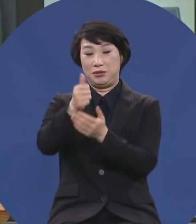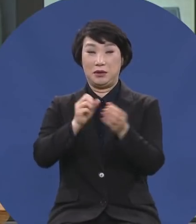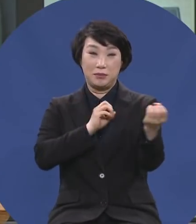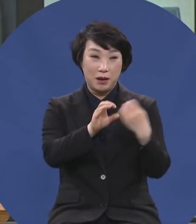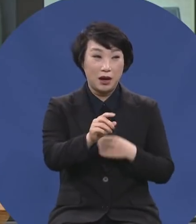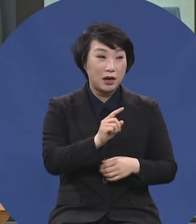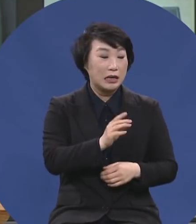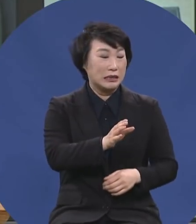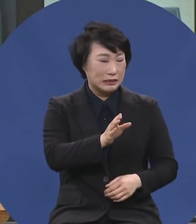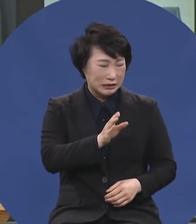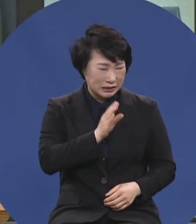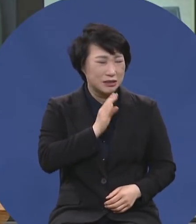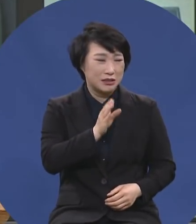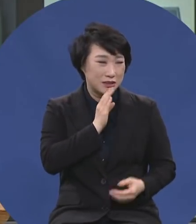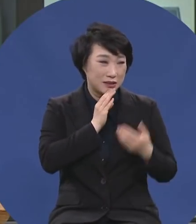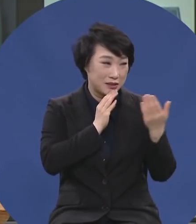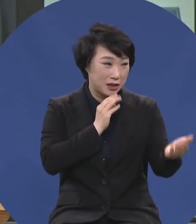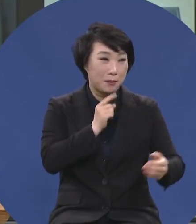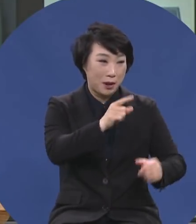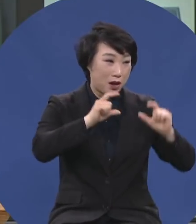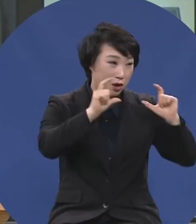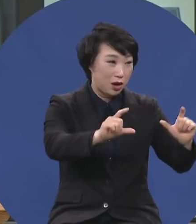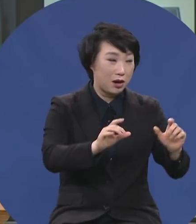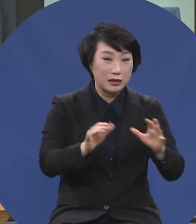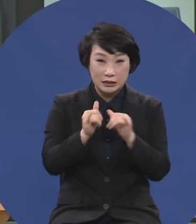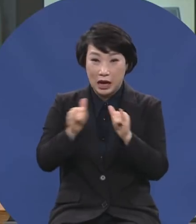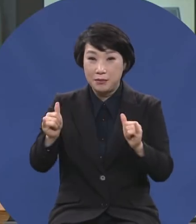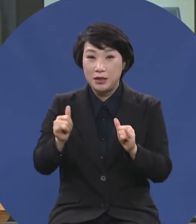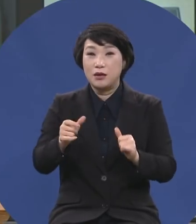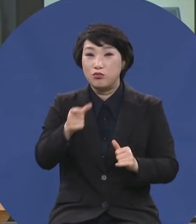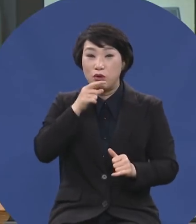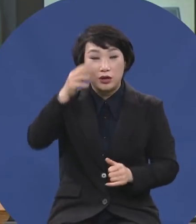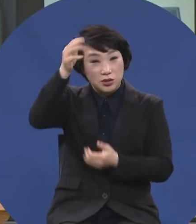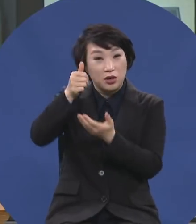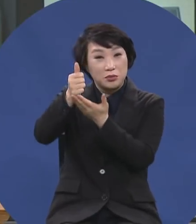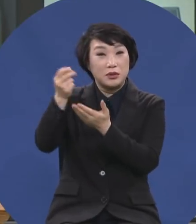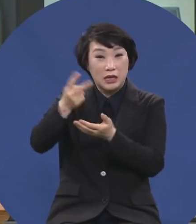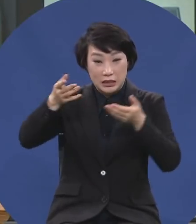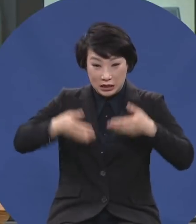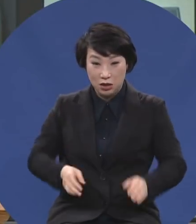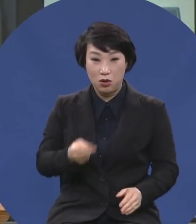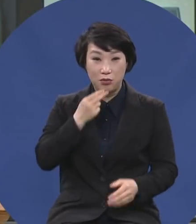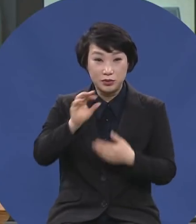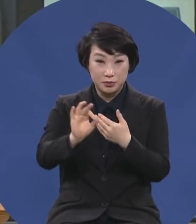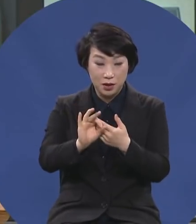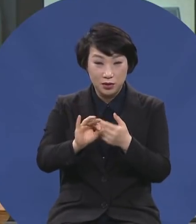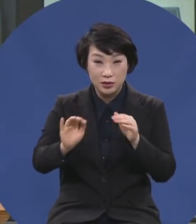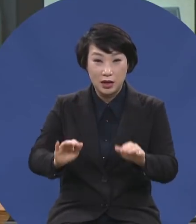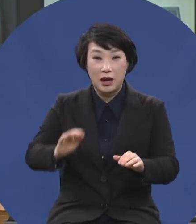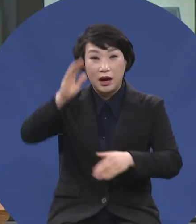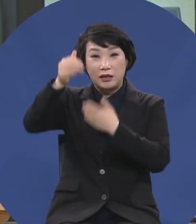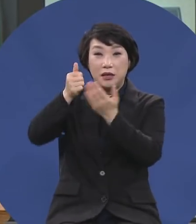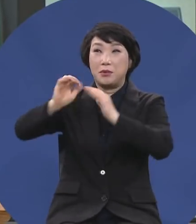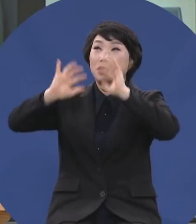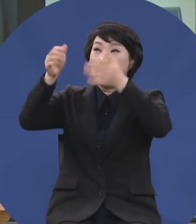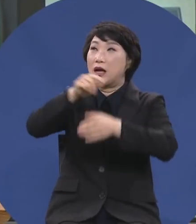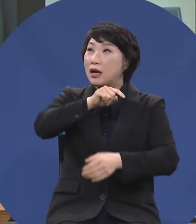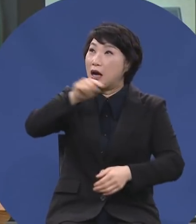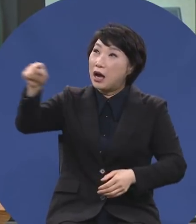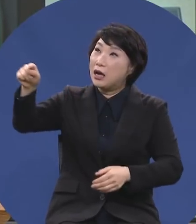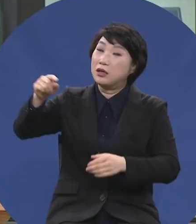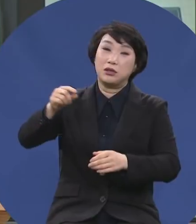진실로 진실로 네게 이르노니 사람이 물과 성령으로 나지 아니하면